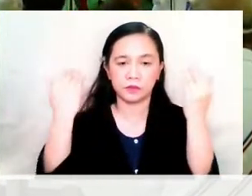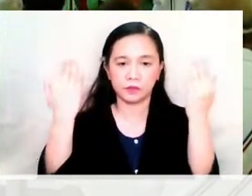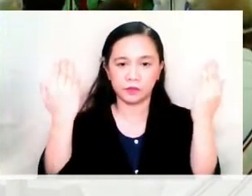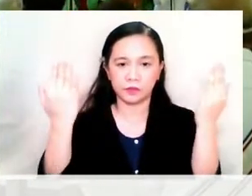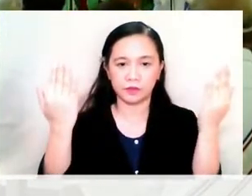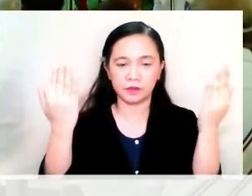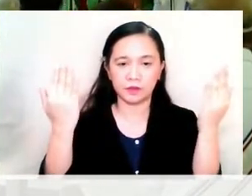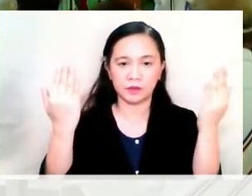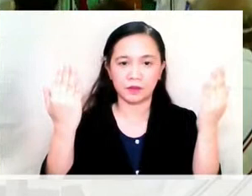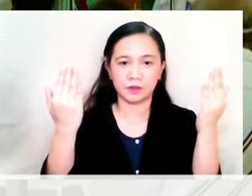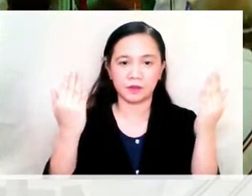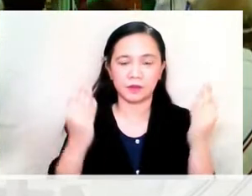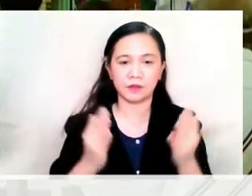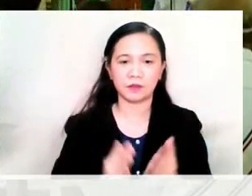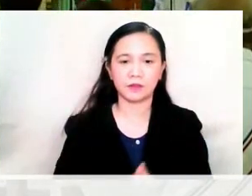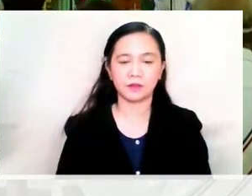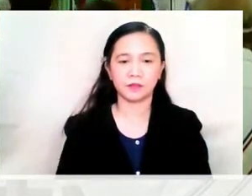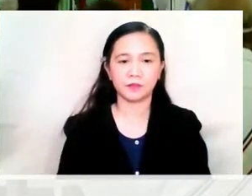Alleluia.